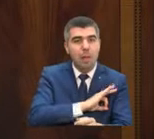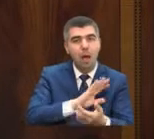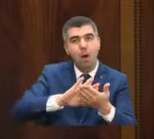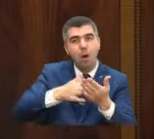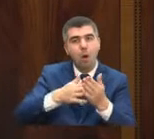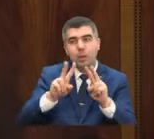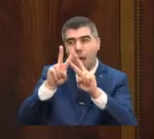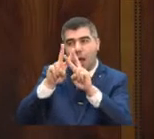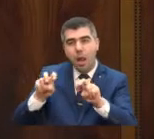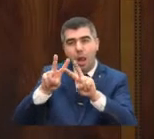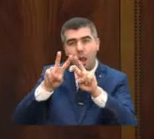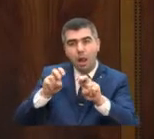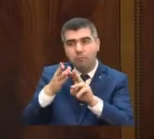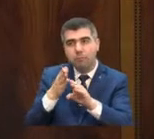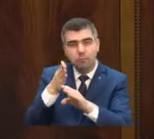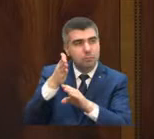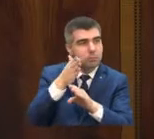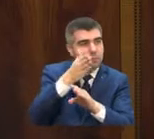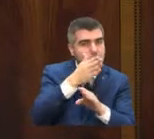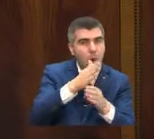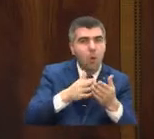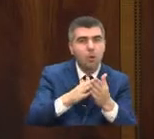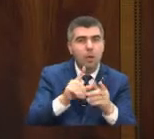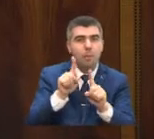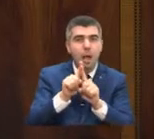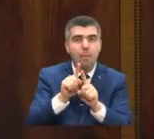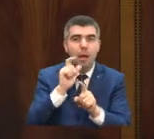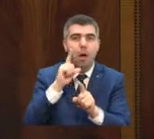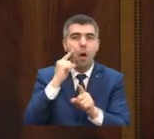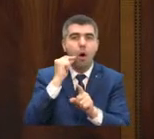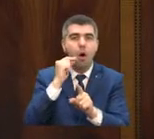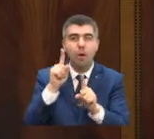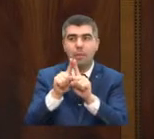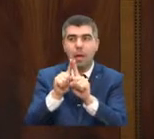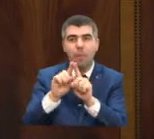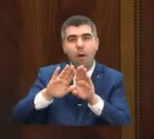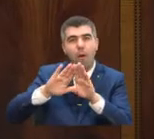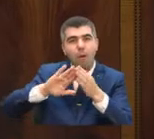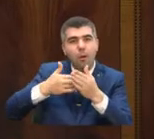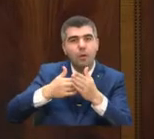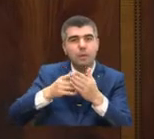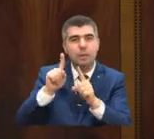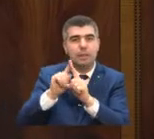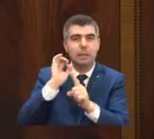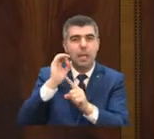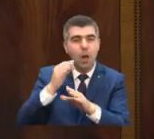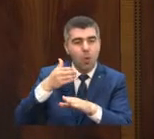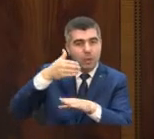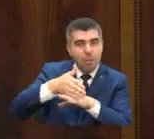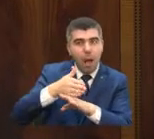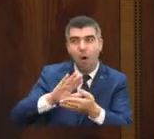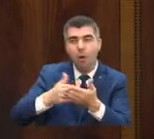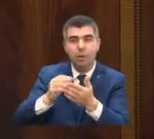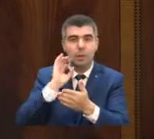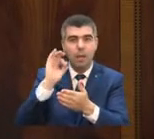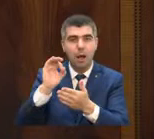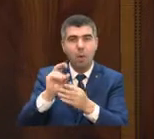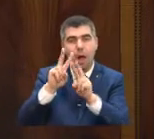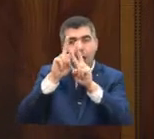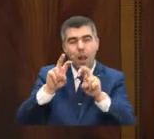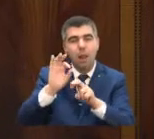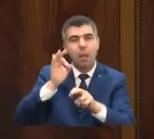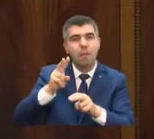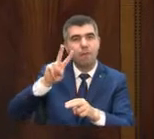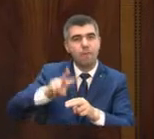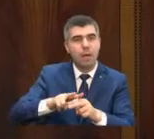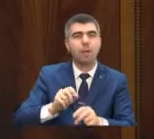وتمشيطها قصد العثور على الجونات أو جمع المعطيات بموازاة مع التحقيقات القضائية. وعلى ضوء